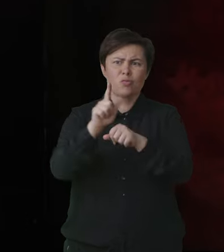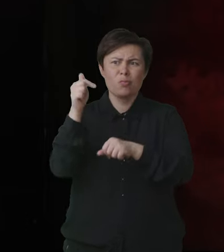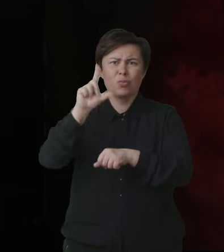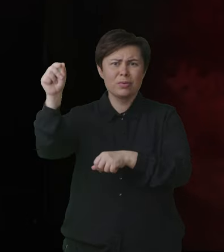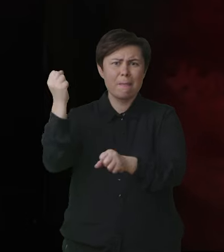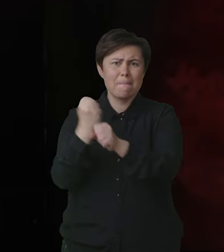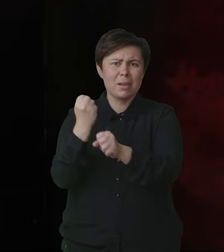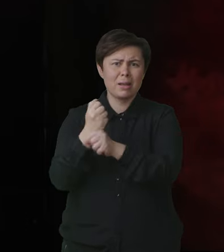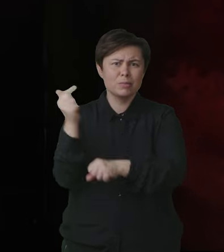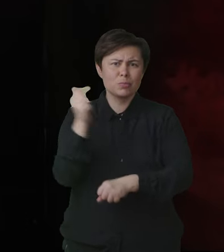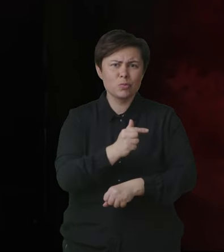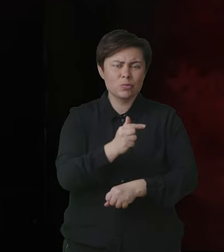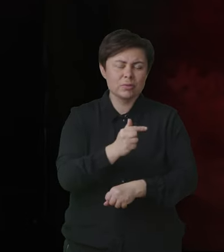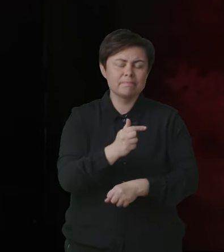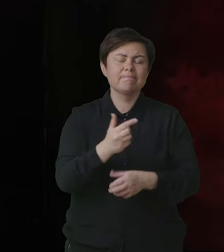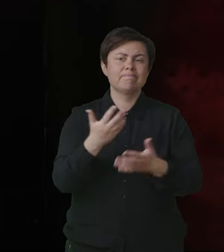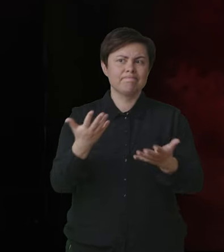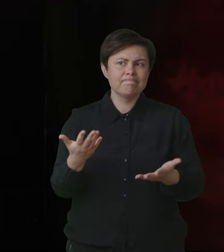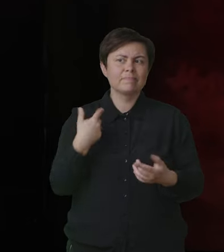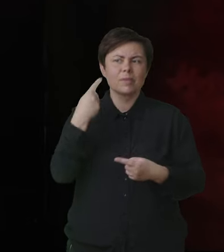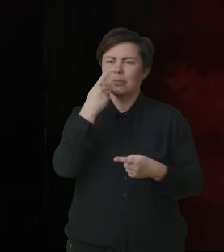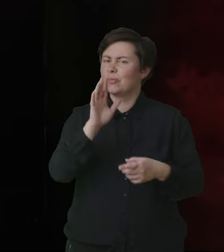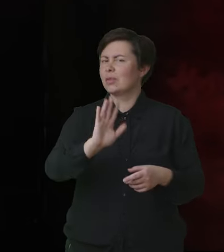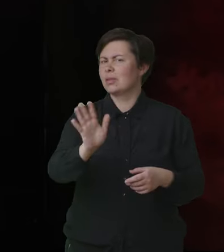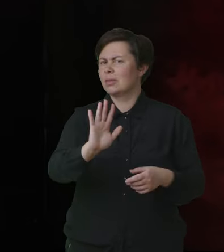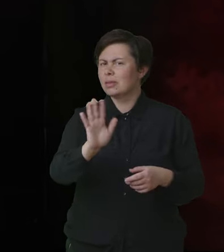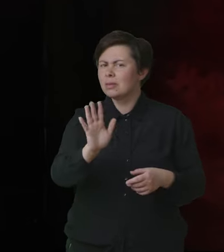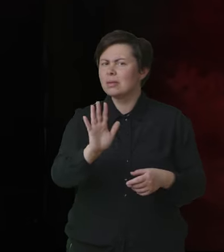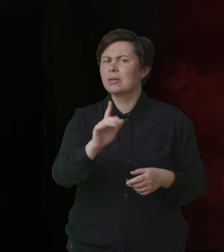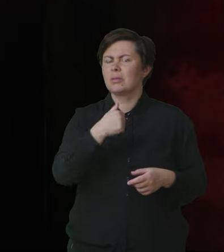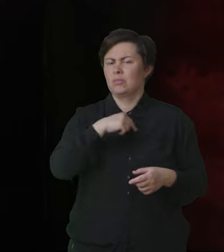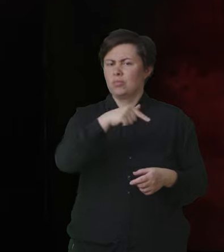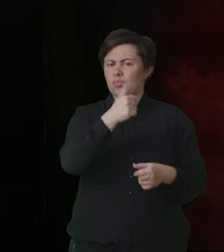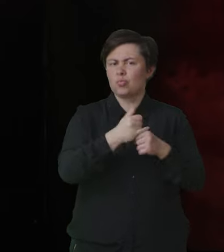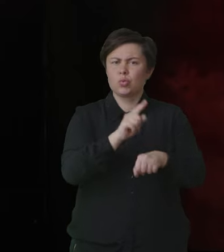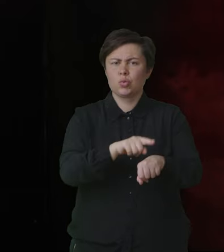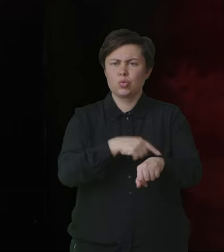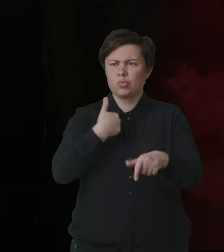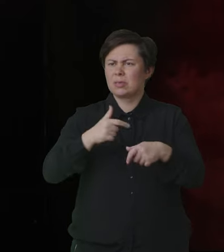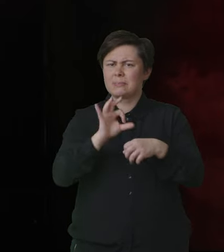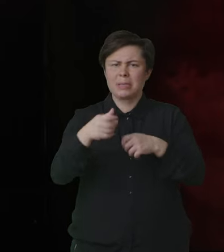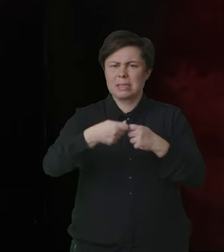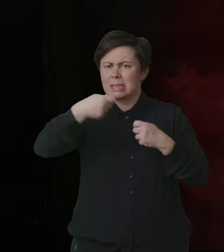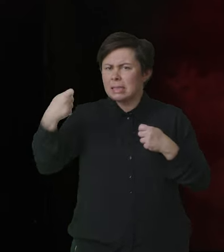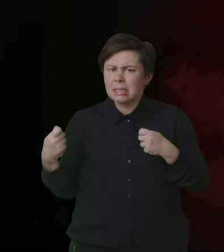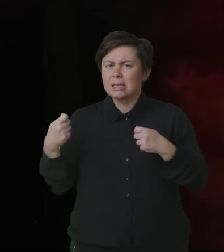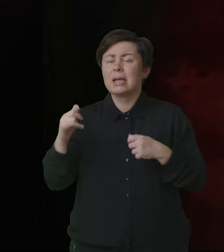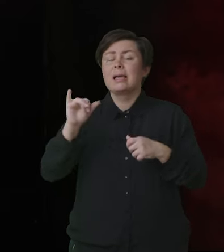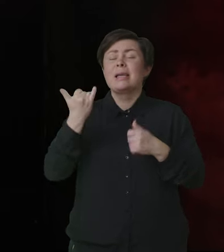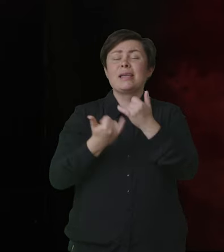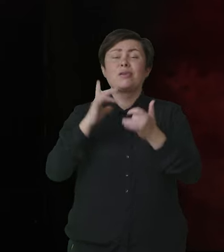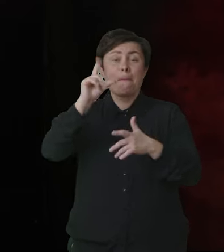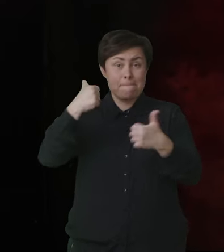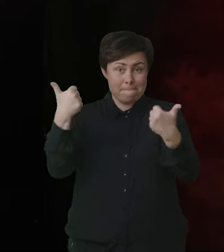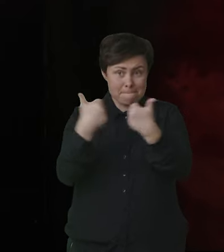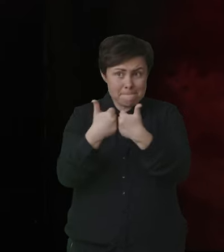do roboty znowu. No i myślę sobie, nie, na parowóz jak najdłużej przeciągnąć. A jeszcze na ten mecz, jak się